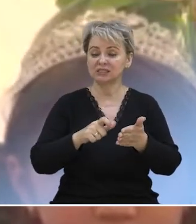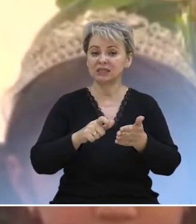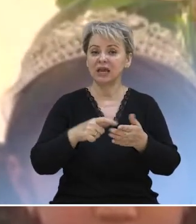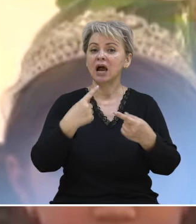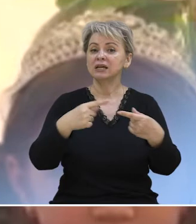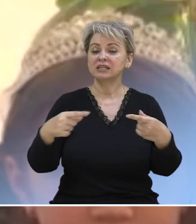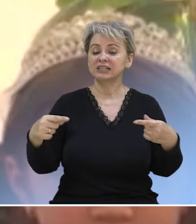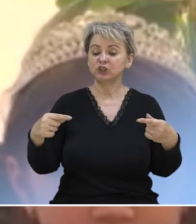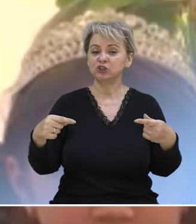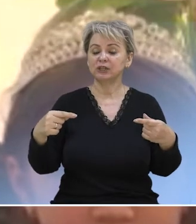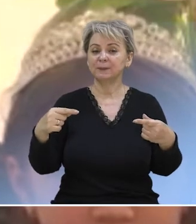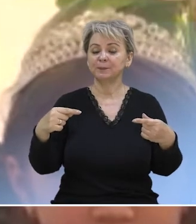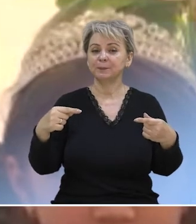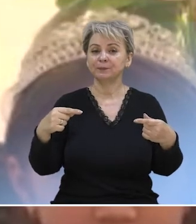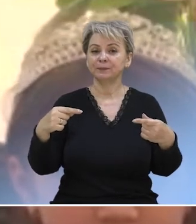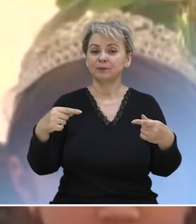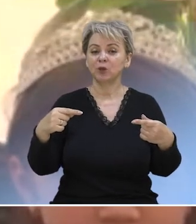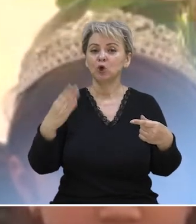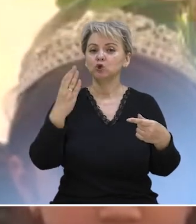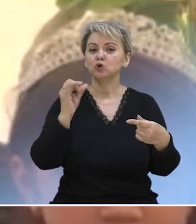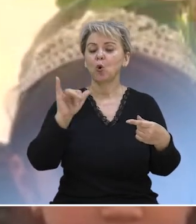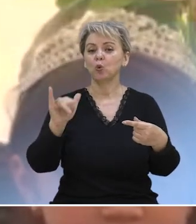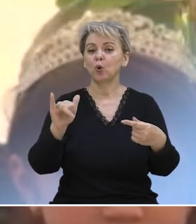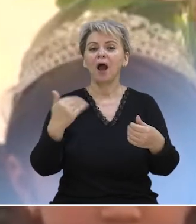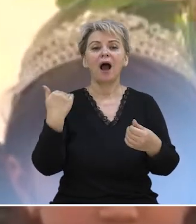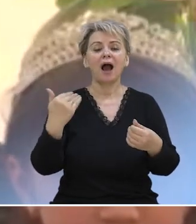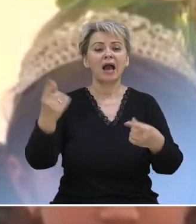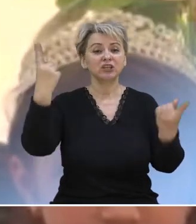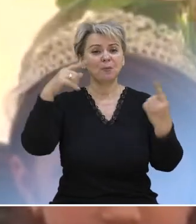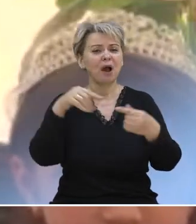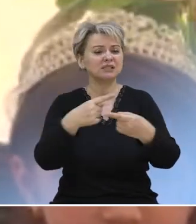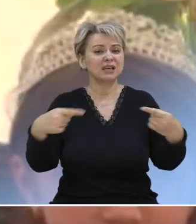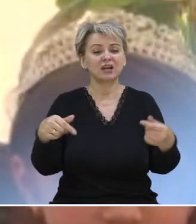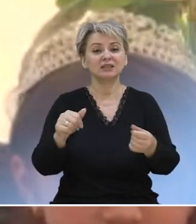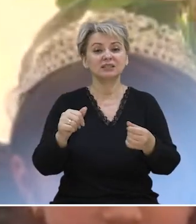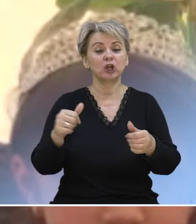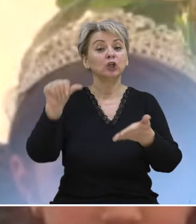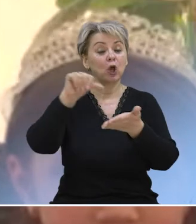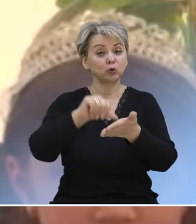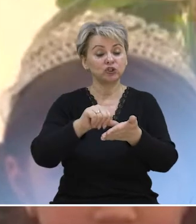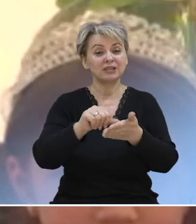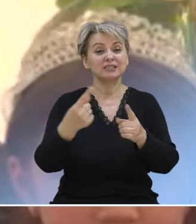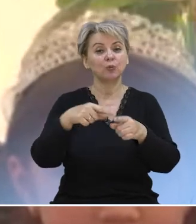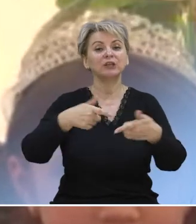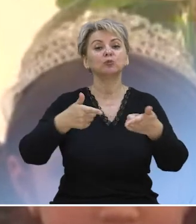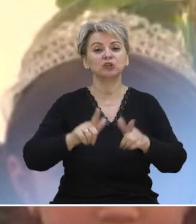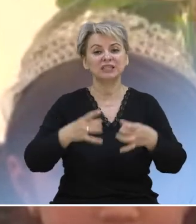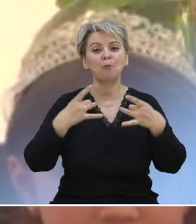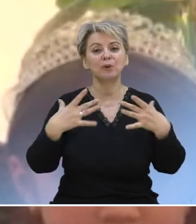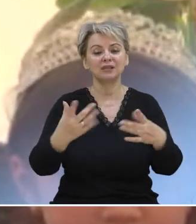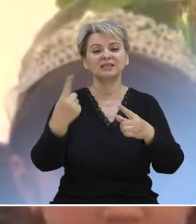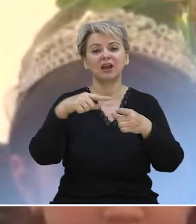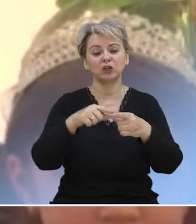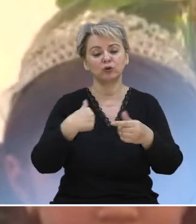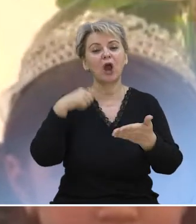мастер-классы, различные шоу, анимация. То есть для участников это